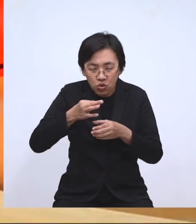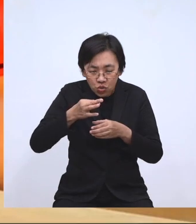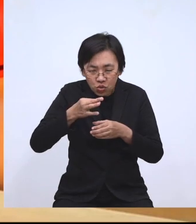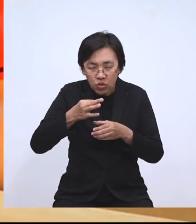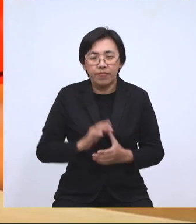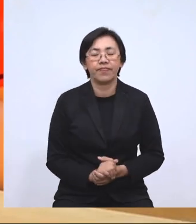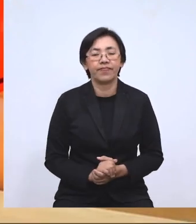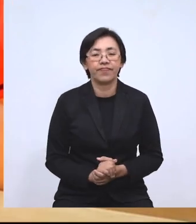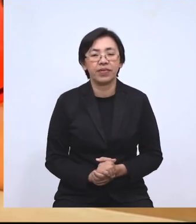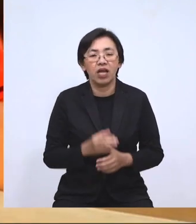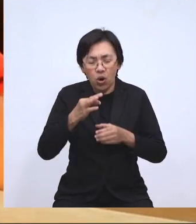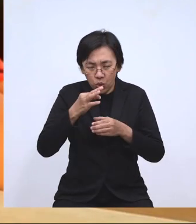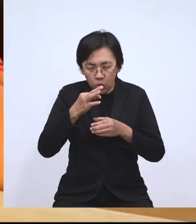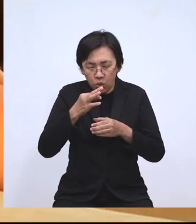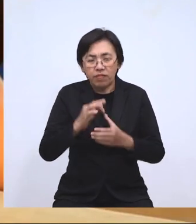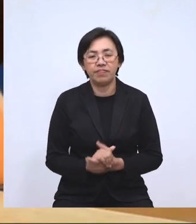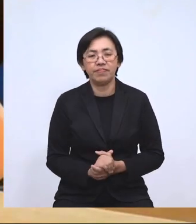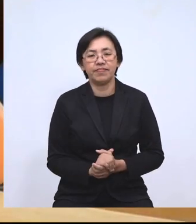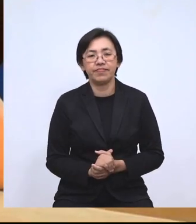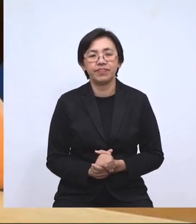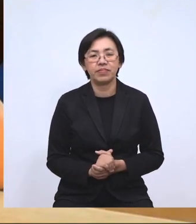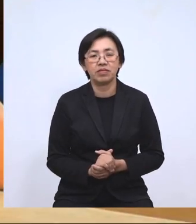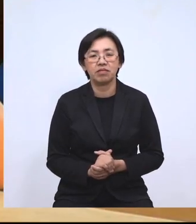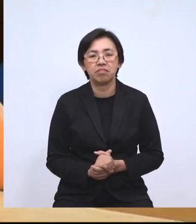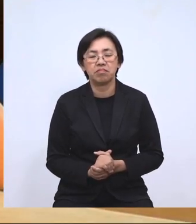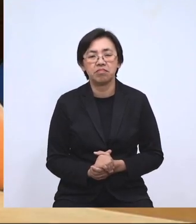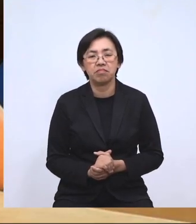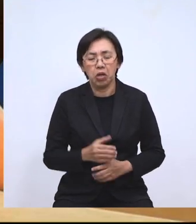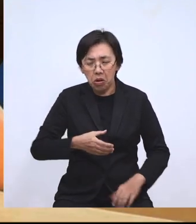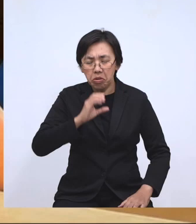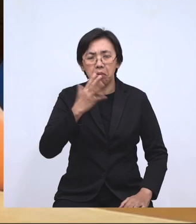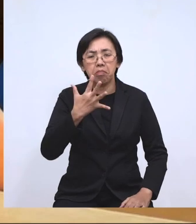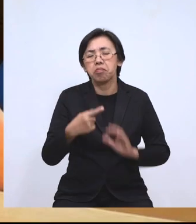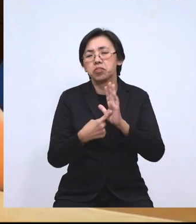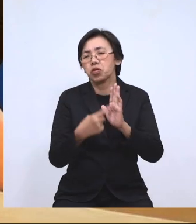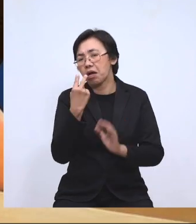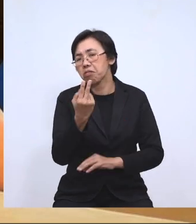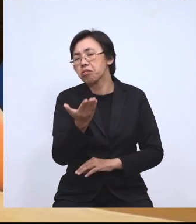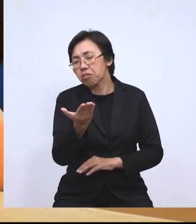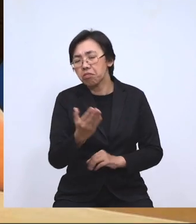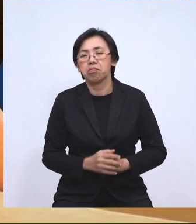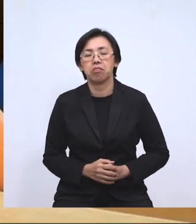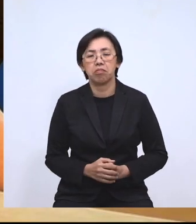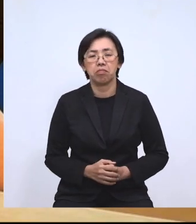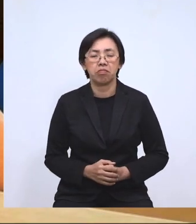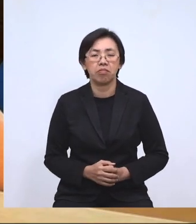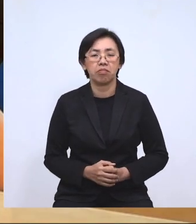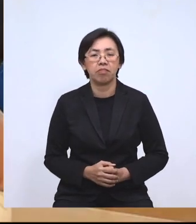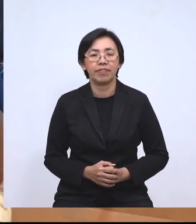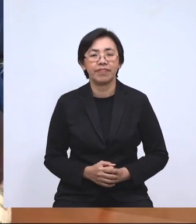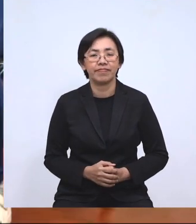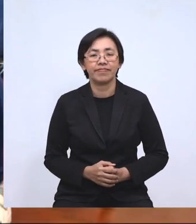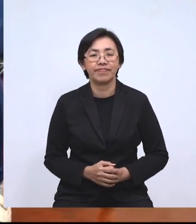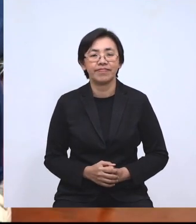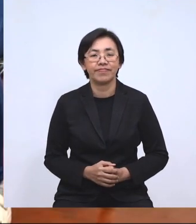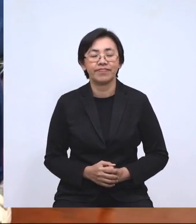ที่ใช้หลอดเพราะว่าการที่ดื่มน้ำด้วยใช้หลอดน้องไม่ทันได้ยกเลย เป็นตัวอย่าง ใช่เป็นตัวอย่างให้เห็นทางบ้านดู